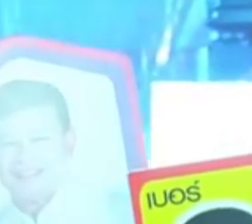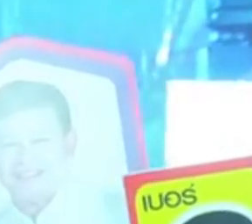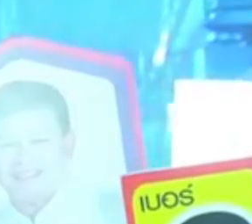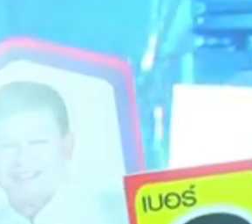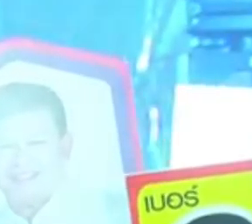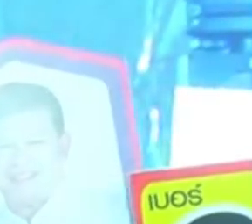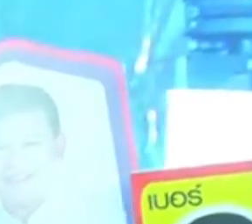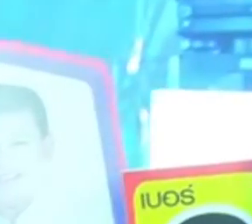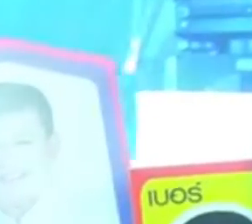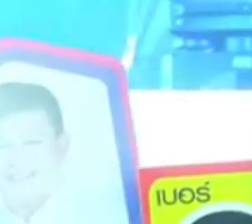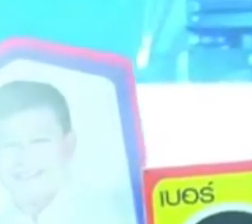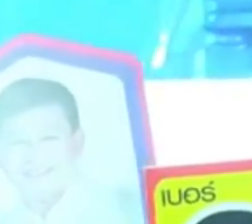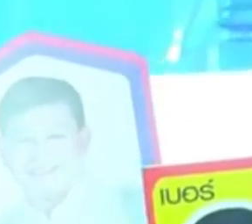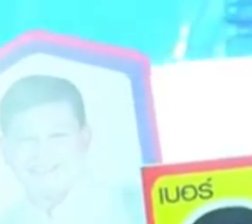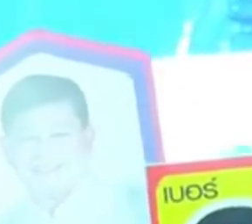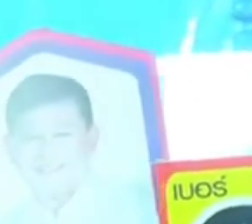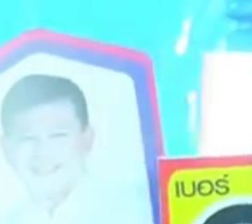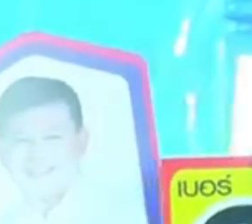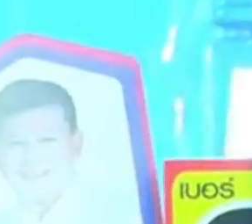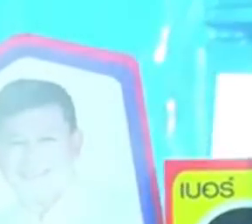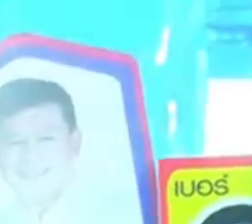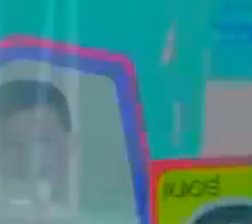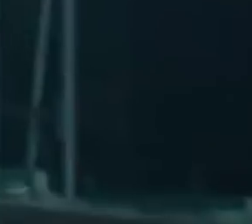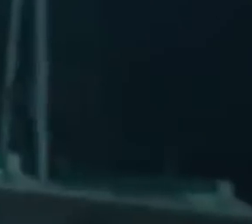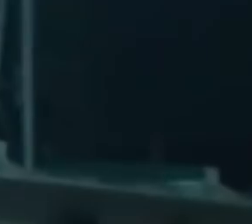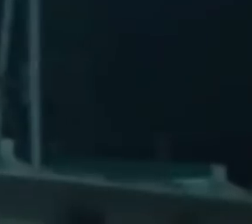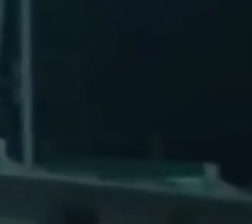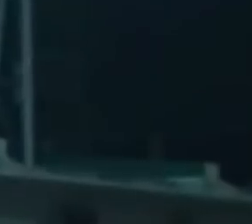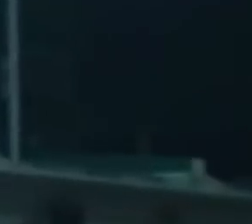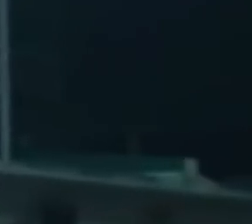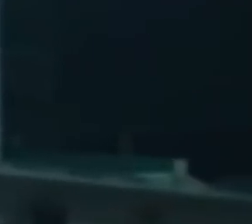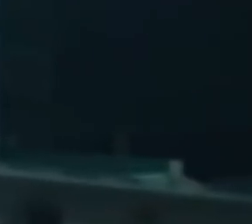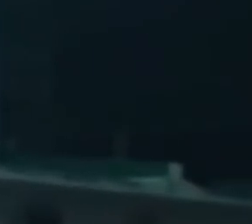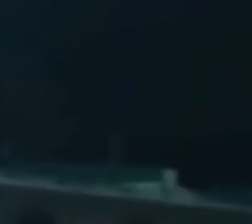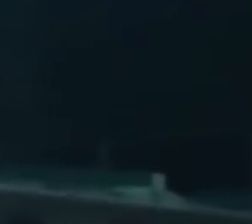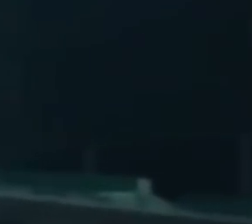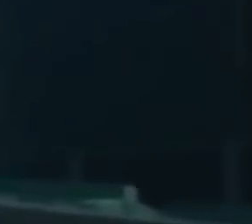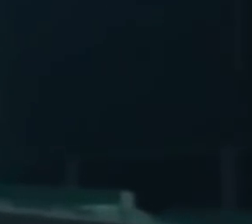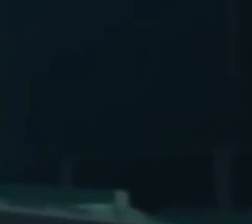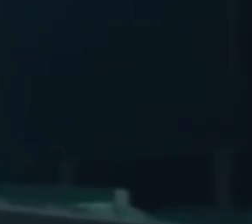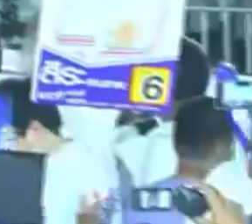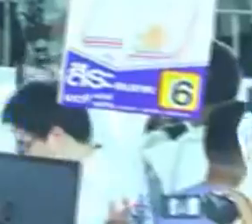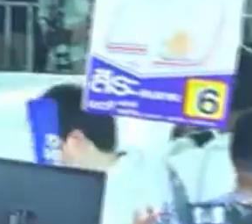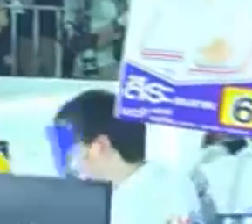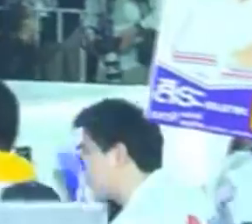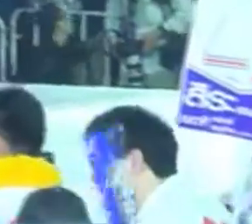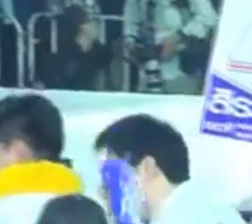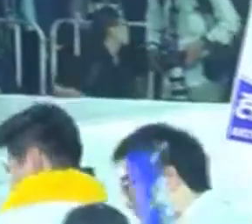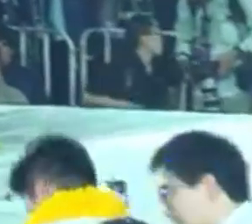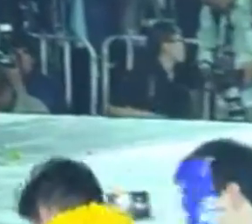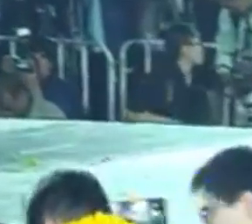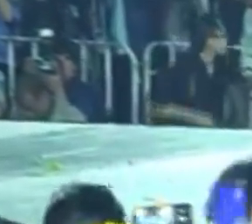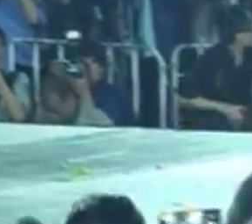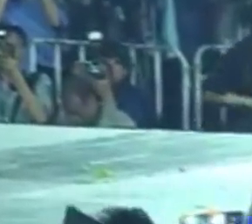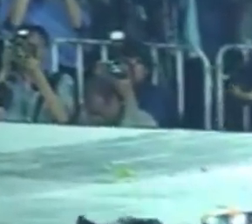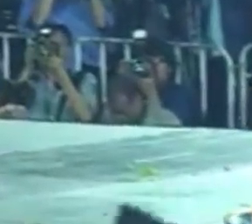ฝากไปถึงทุกจังหวัดด้วยเรามีทั้งหมด77จังหวัดกรุงเทพเป็นหนึ่งใน77